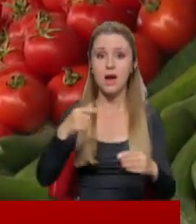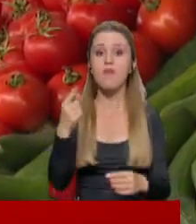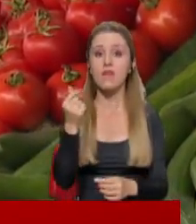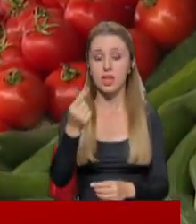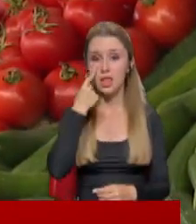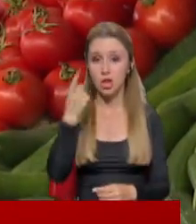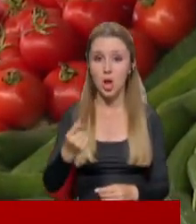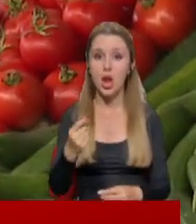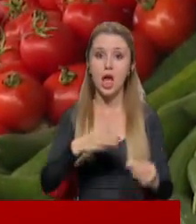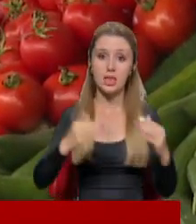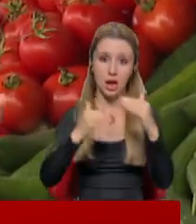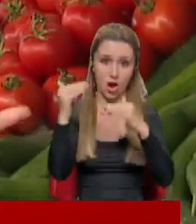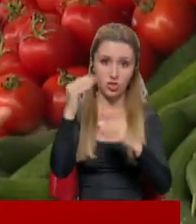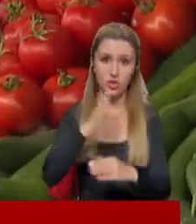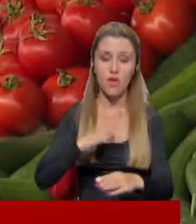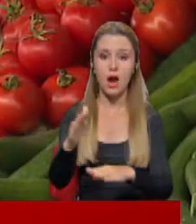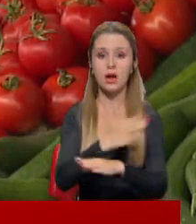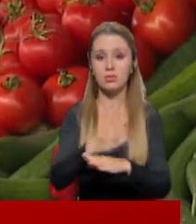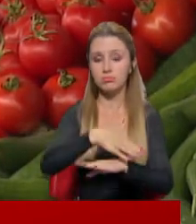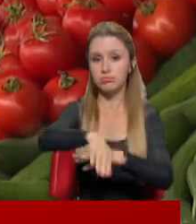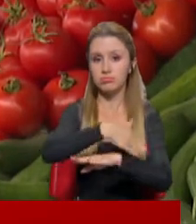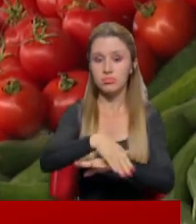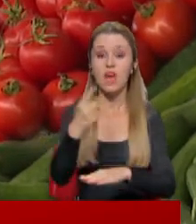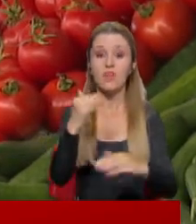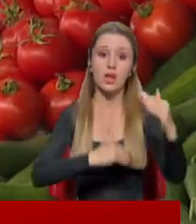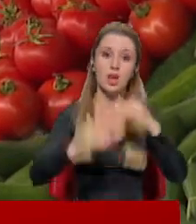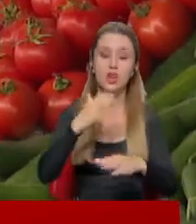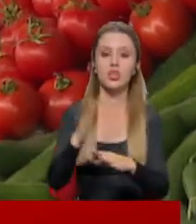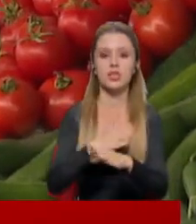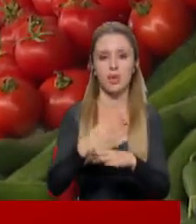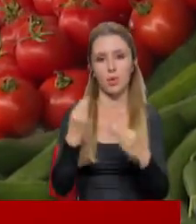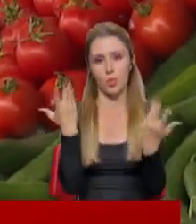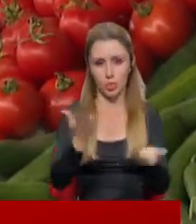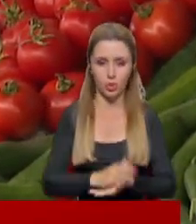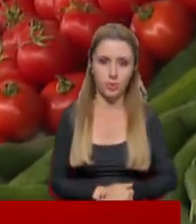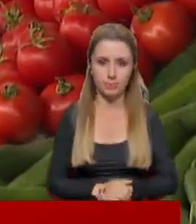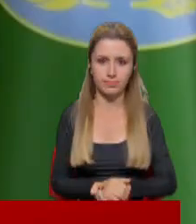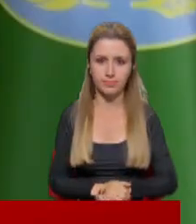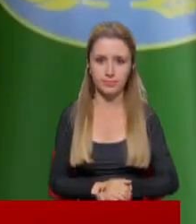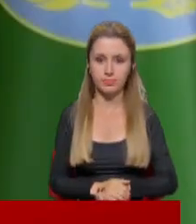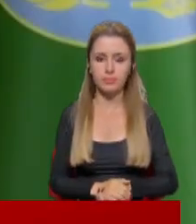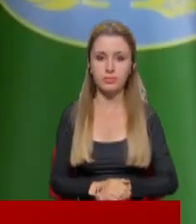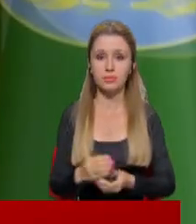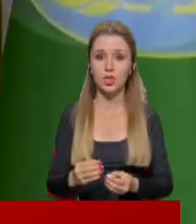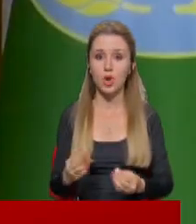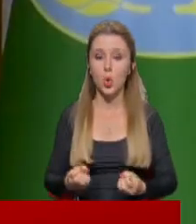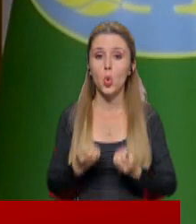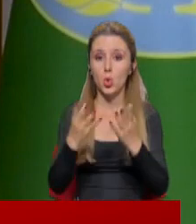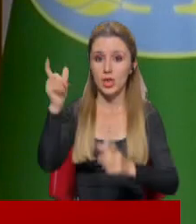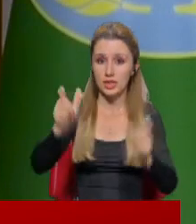fiyatlarında ki her artış sebze meyvenin etiketinde de yukarı yönlü değişikliğe neden oluyor